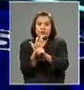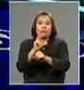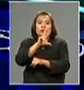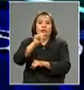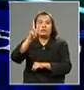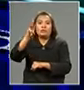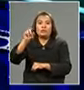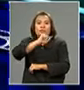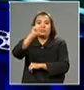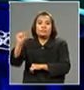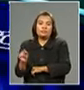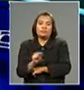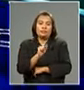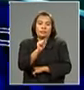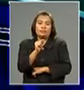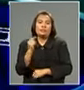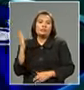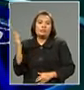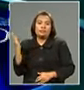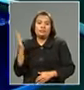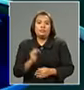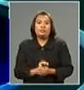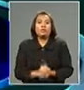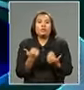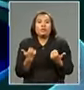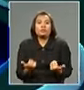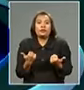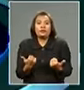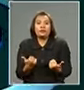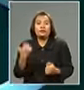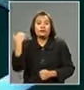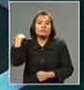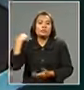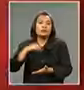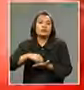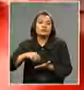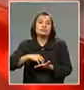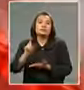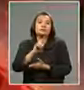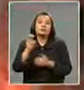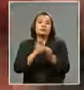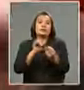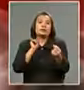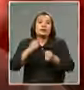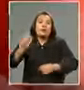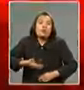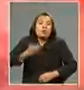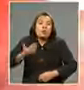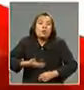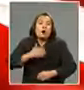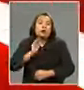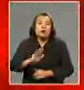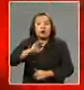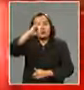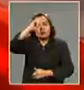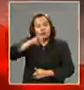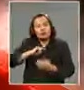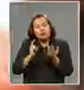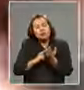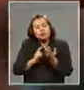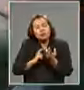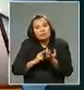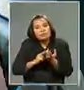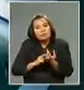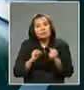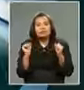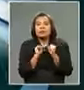ผมธนินทร์วัฒน์พัฒนวิรคุณนะครับวันนี้ครับมีรายงานความเคลื่อนไหวการจะเข้าสู่ฤดูร้อนของไทยเตรียมนับถอยหลังโบกมือลานหน้า